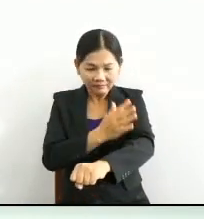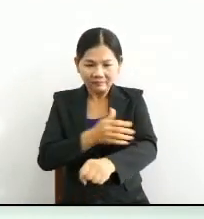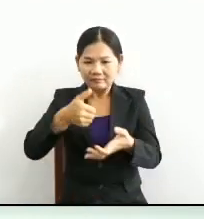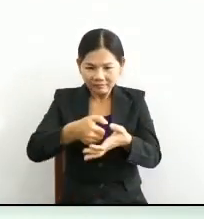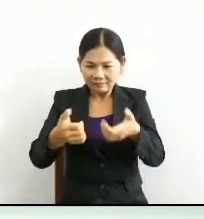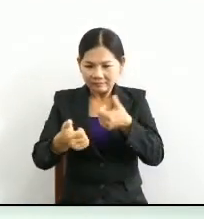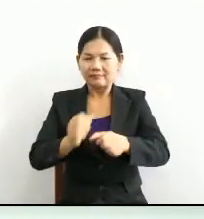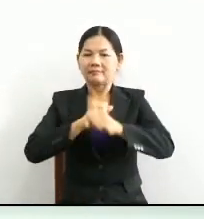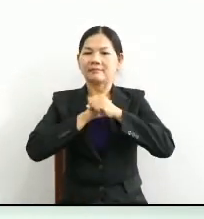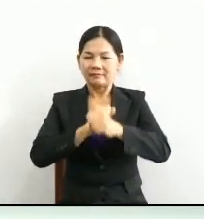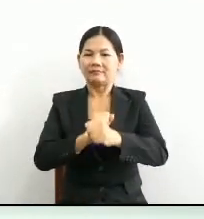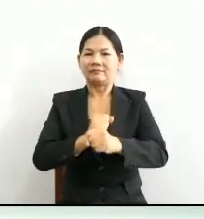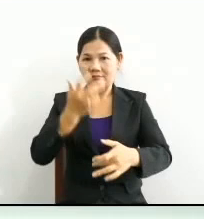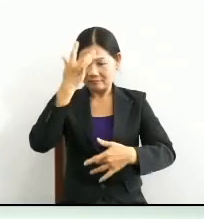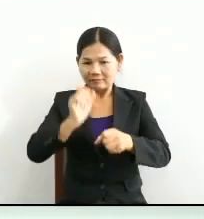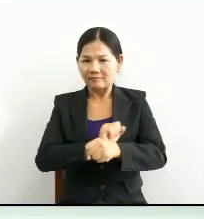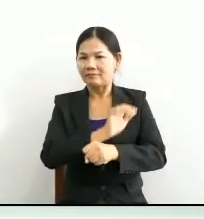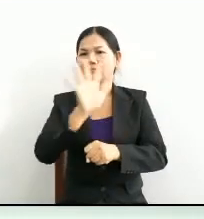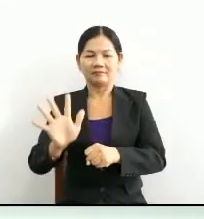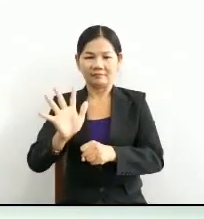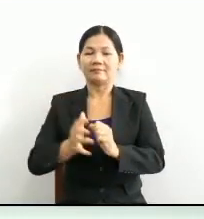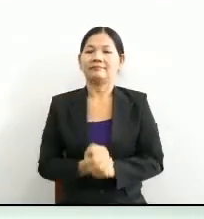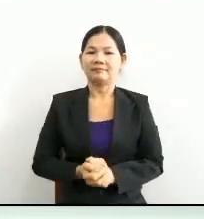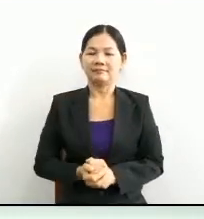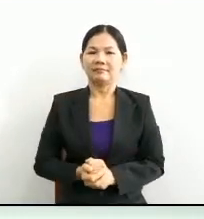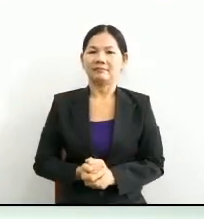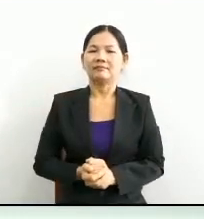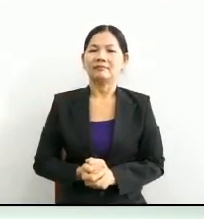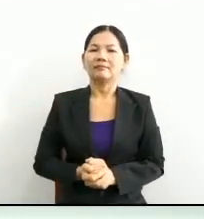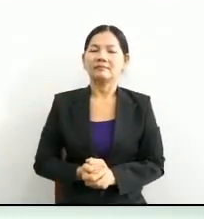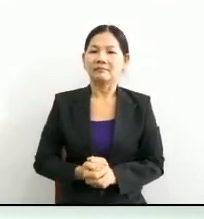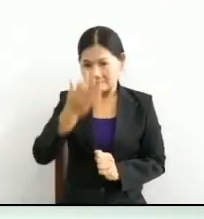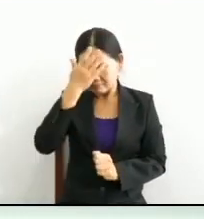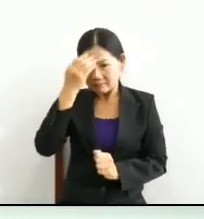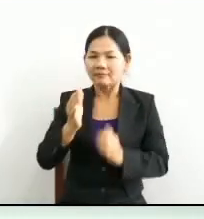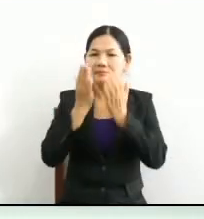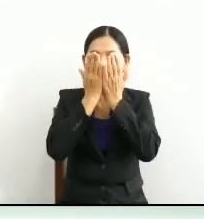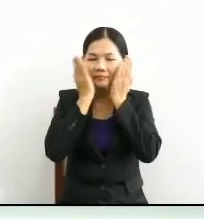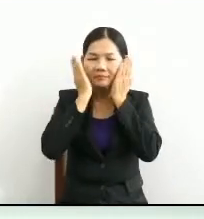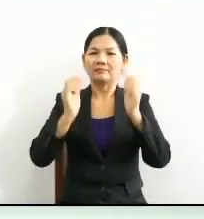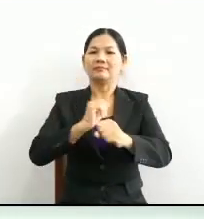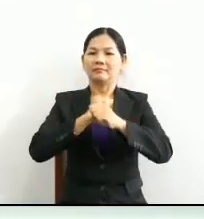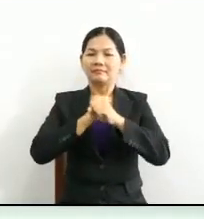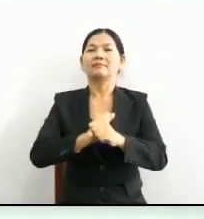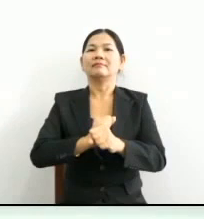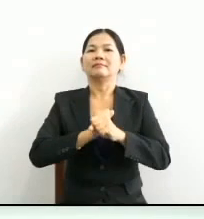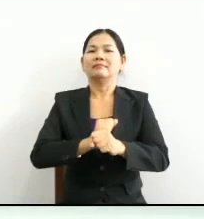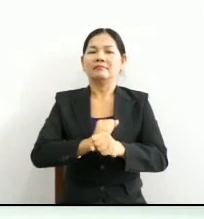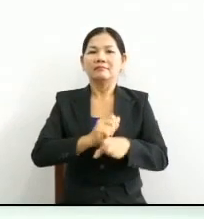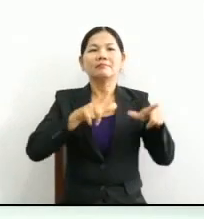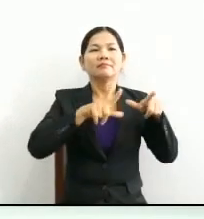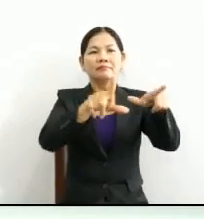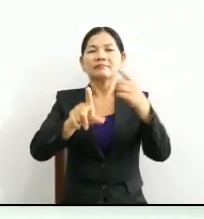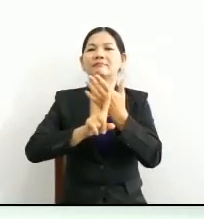chè, đạp bấy ca phía bì bì COVID đọc rằng buồn nè con nè. Chà, hãy gặp lệnh bịa mát ca phía bê đại con, thua đầm ná